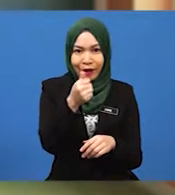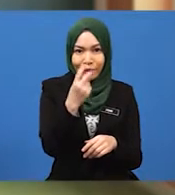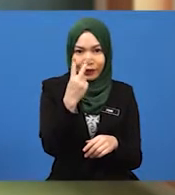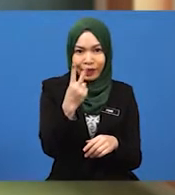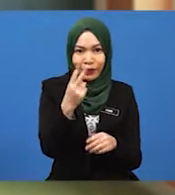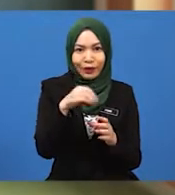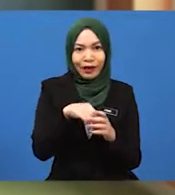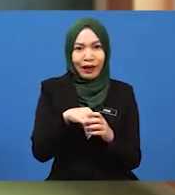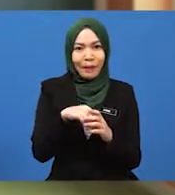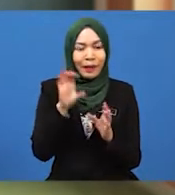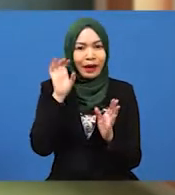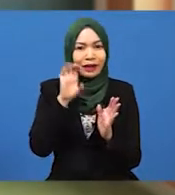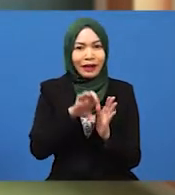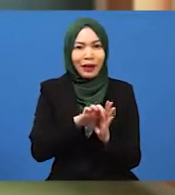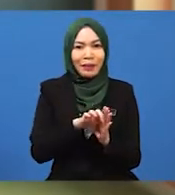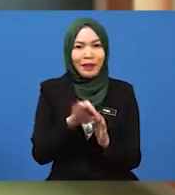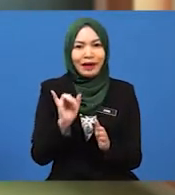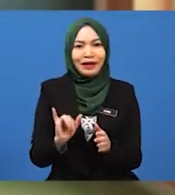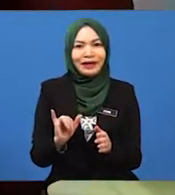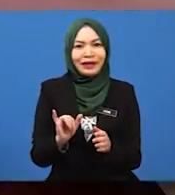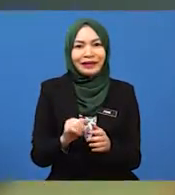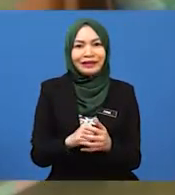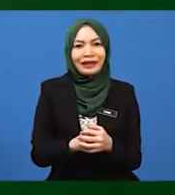gambar-gambar yang dipaparkan sebentar tadi.